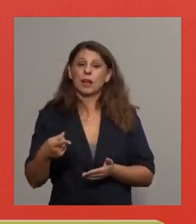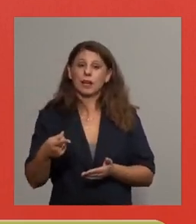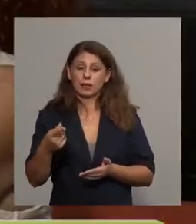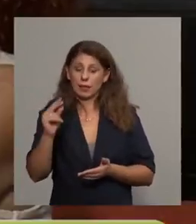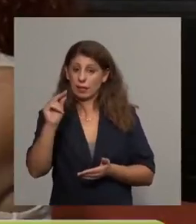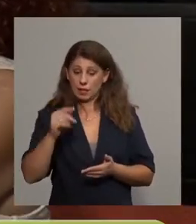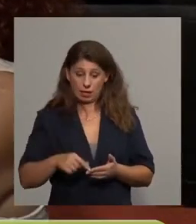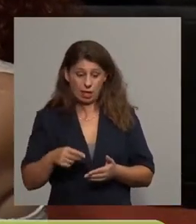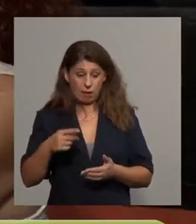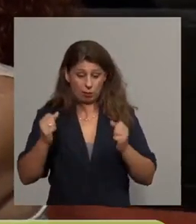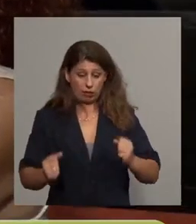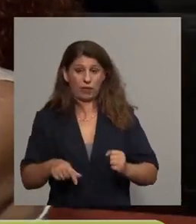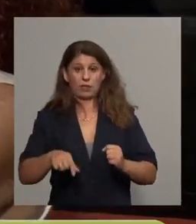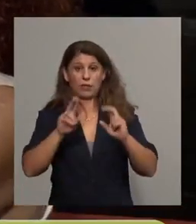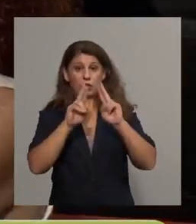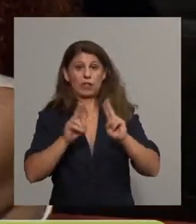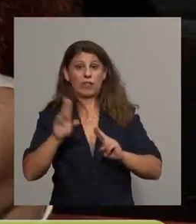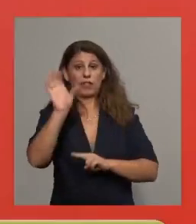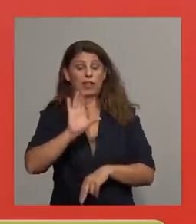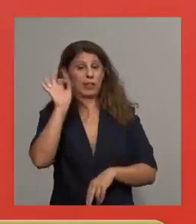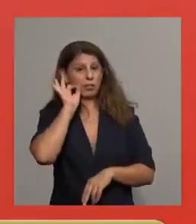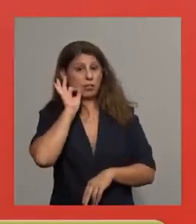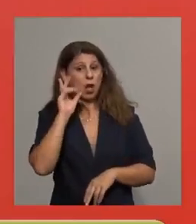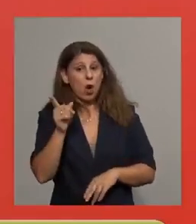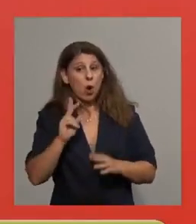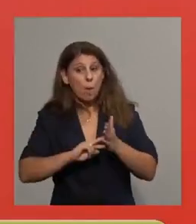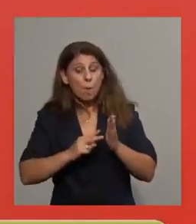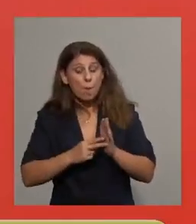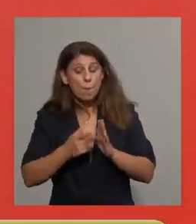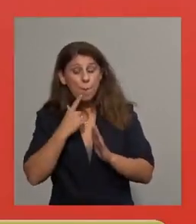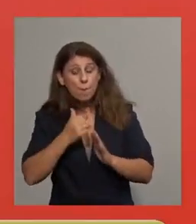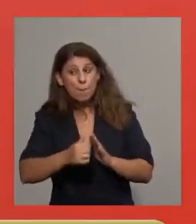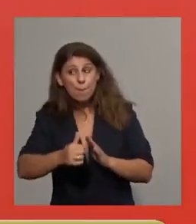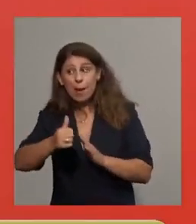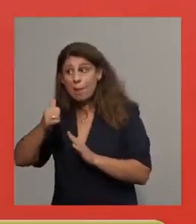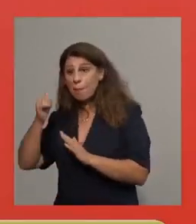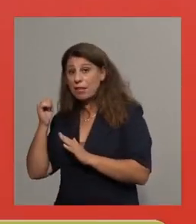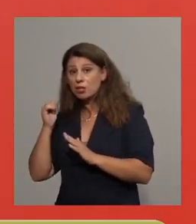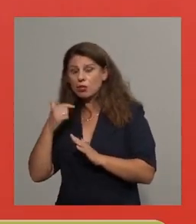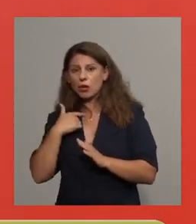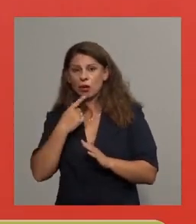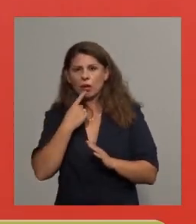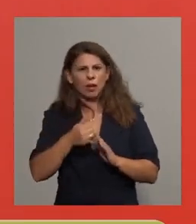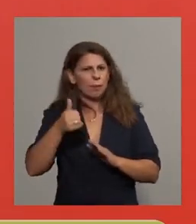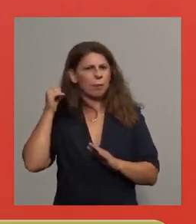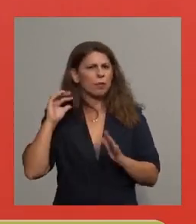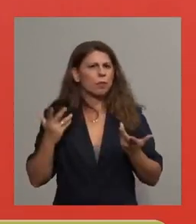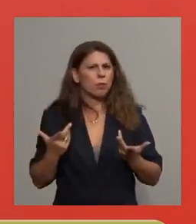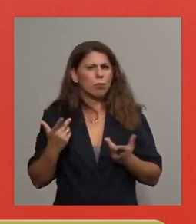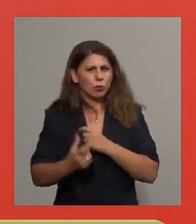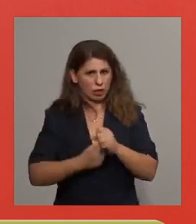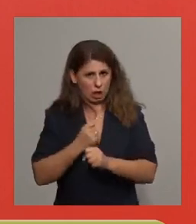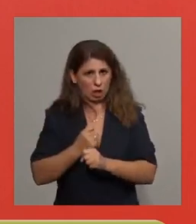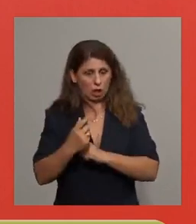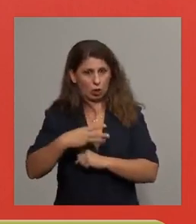της ΔΕΘ. Προσοχή, λέει η Νέα Δημοκρατία, μη γυρίσουμε πίσω, και εννοεί μη γυρίσουμε πίσω στα χρόνια του